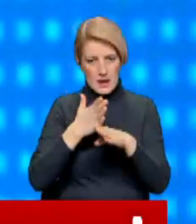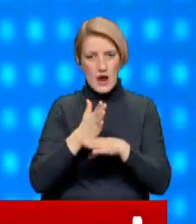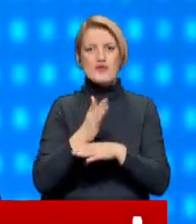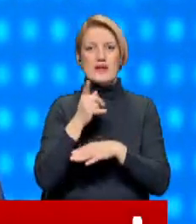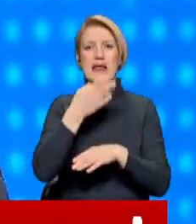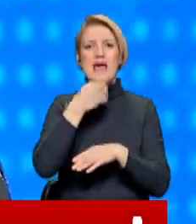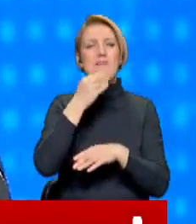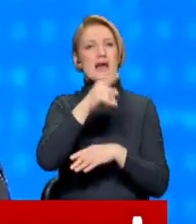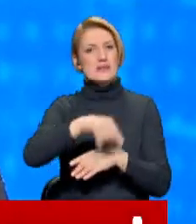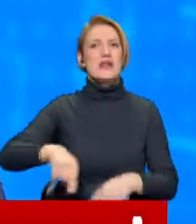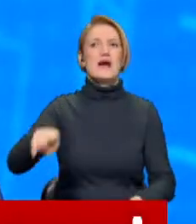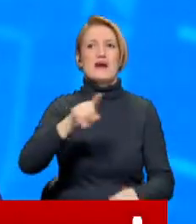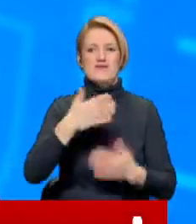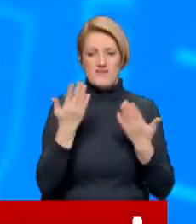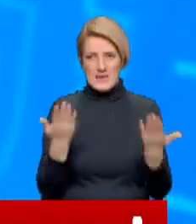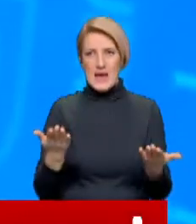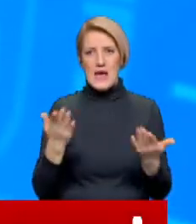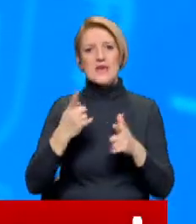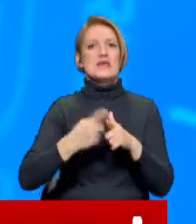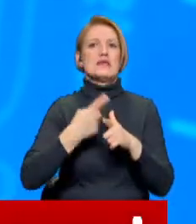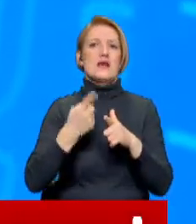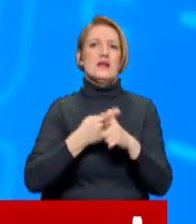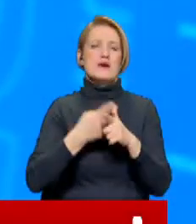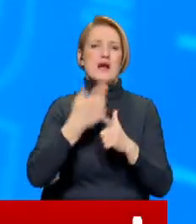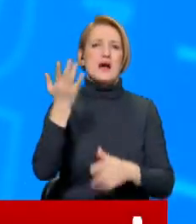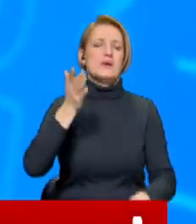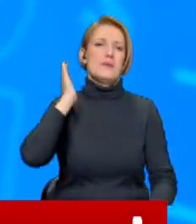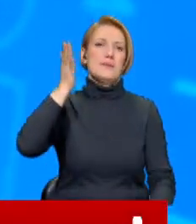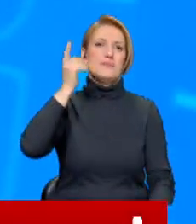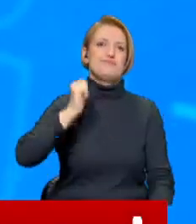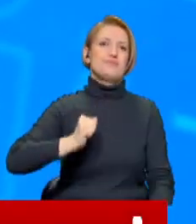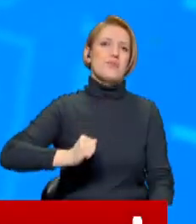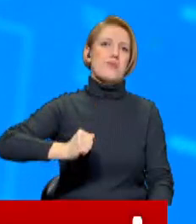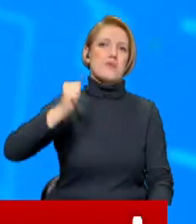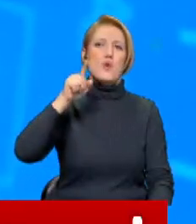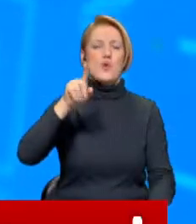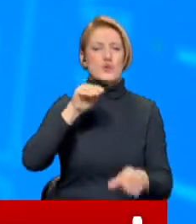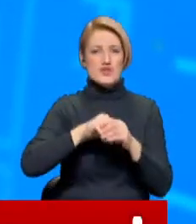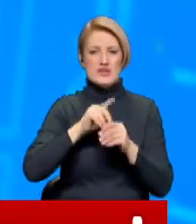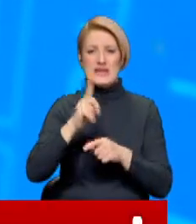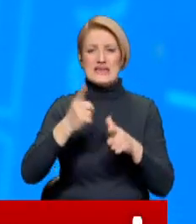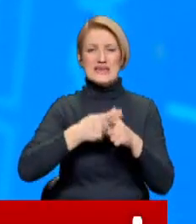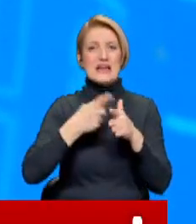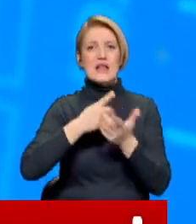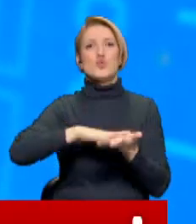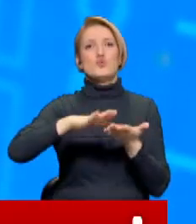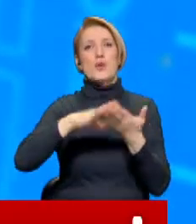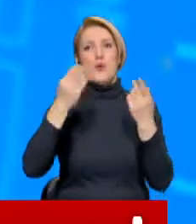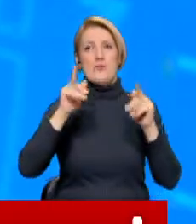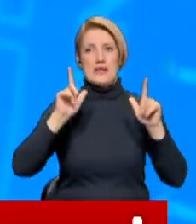gerçekten emeklilerle ve bilhassa kiralar da almış başını gidiyor. Onun için şu kiralara da bir düzen